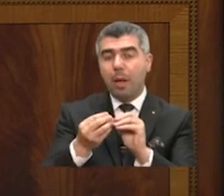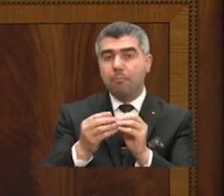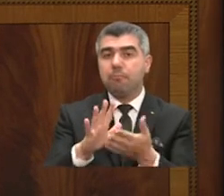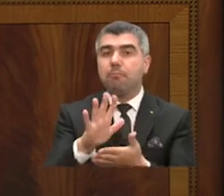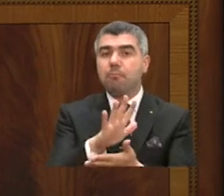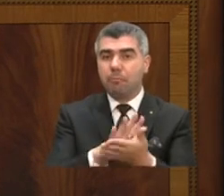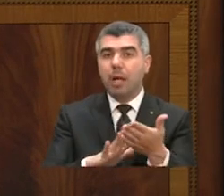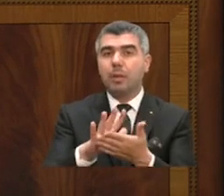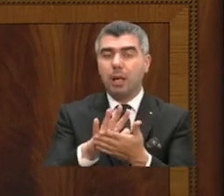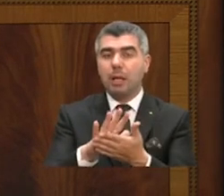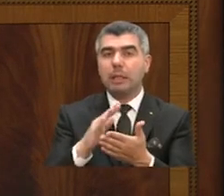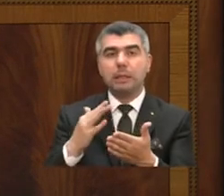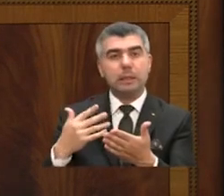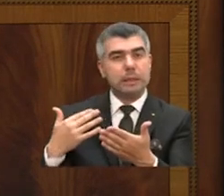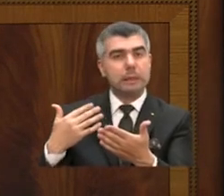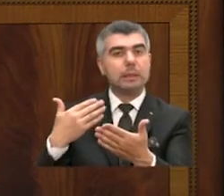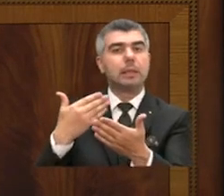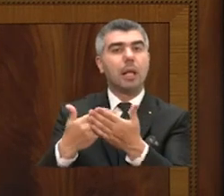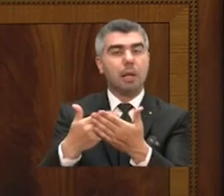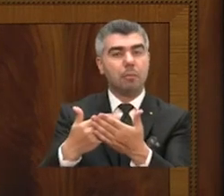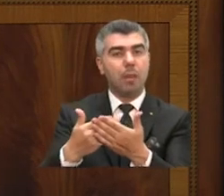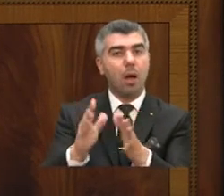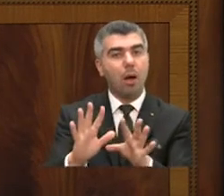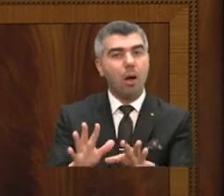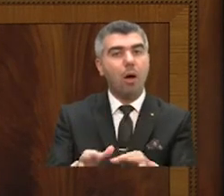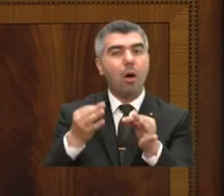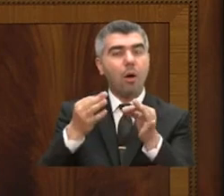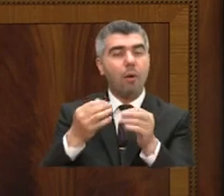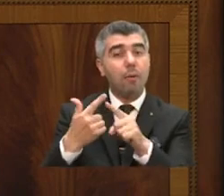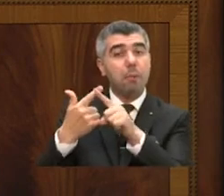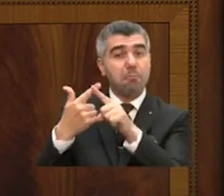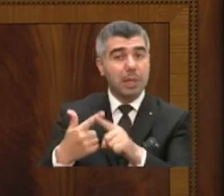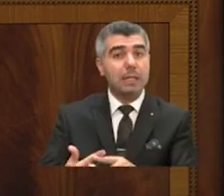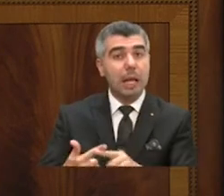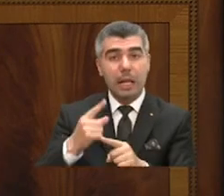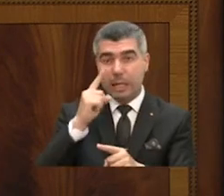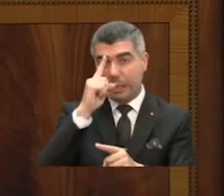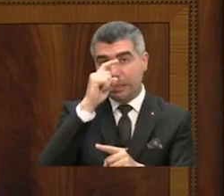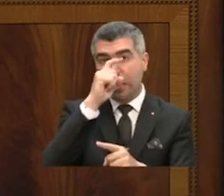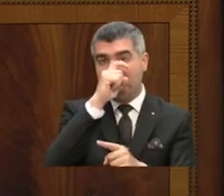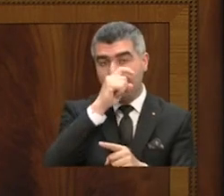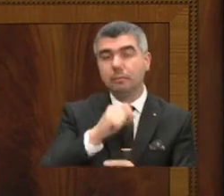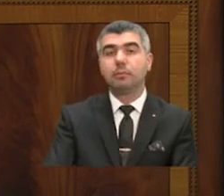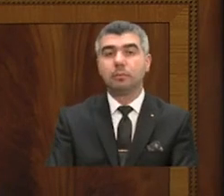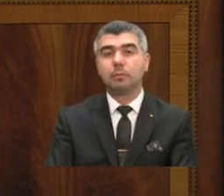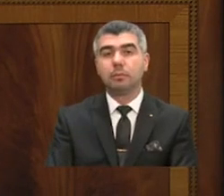التي أصبحت آثارها تشكل ثقلاً على مالية الدولة، والتي فرضت